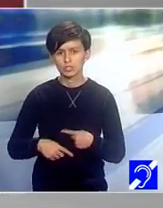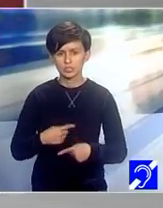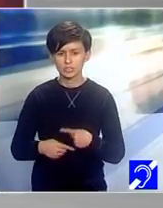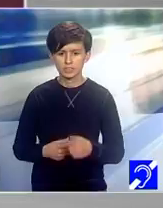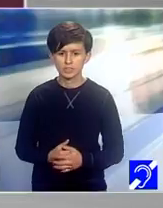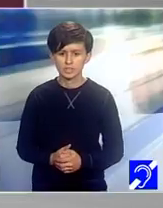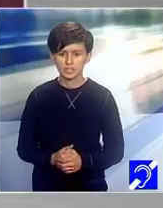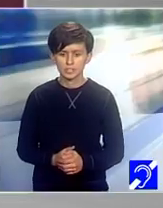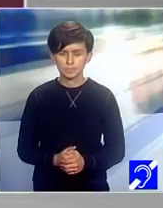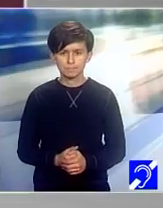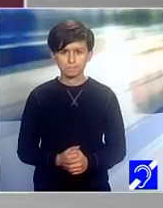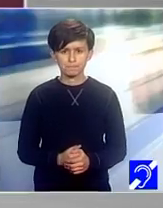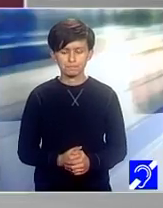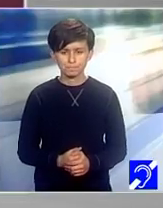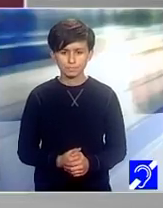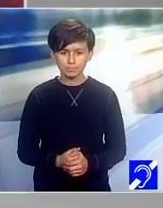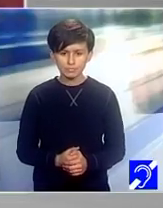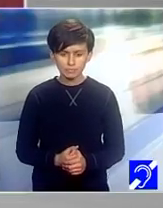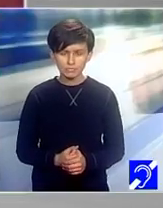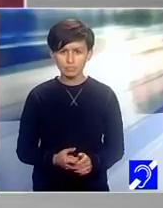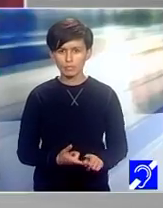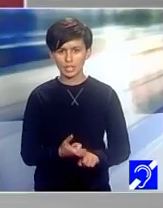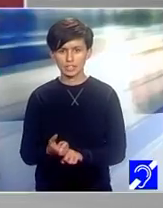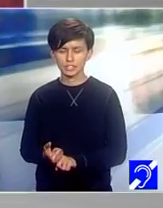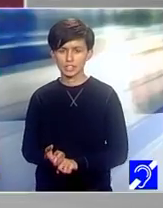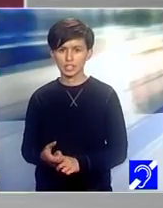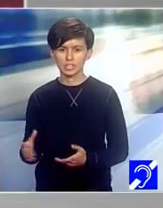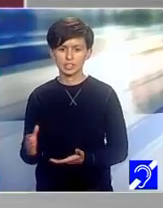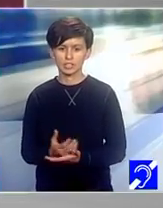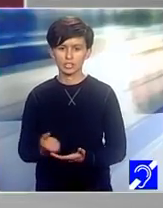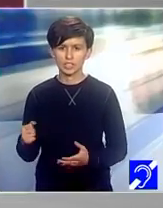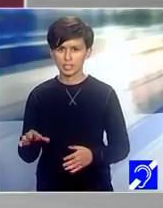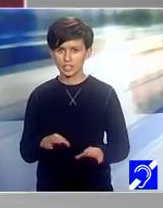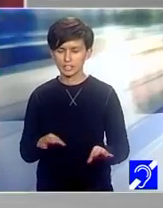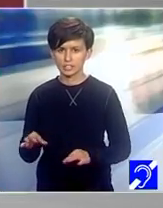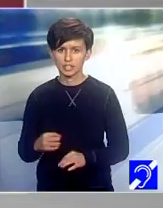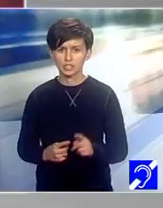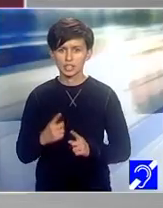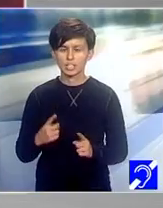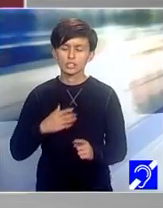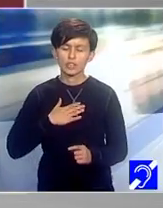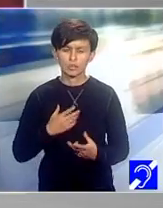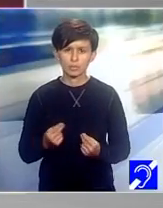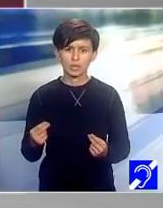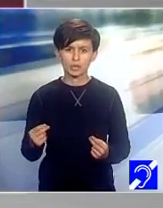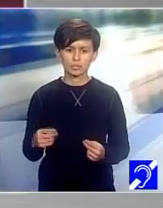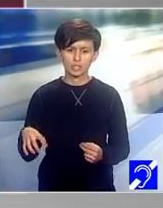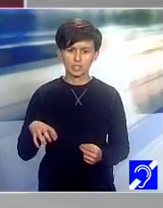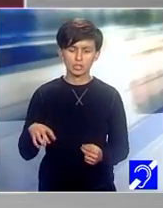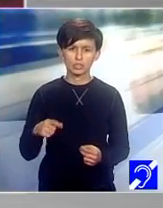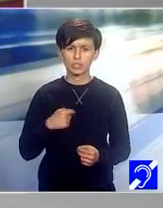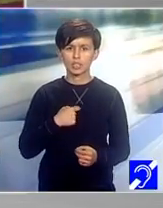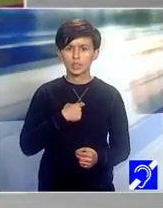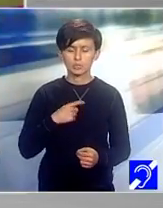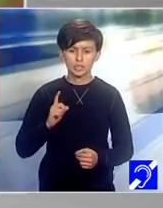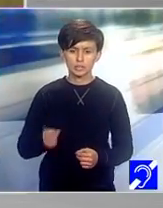domnule viceprimar. Da, și sigur. Și legat de colectarea selectivă, în momentul în care o să avem mai multe puncte, putem obliga și companiile de salubritate